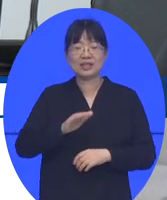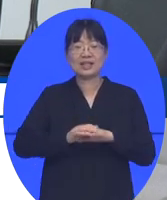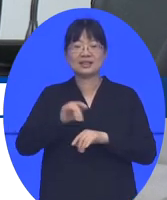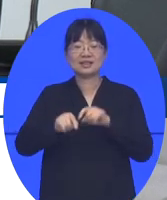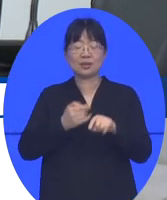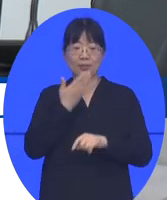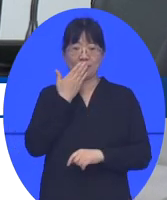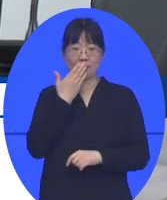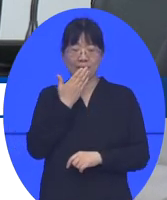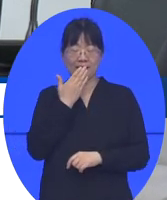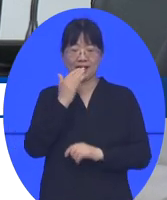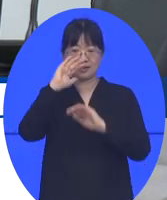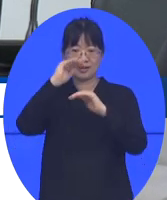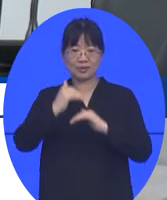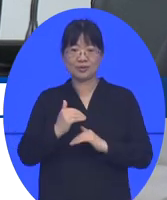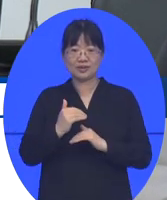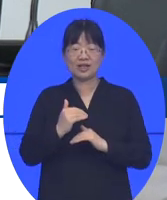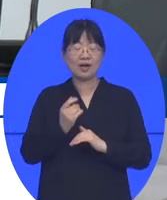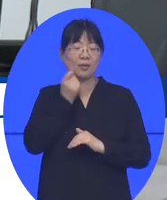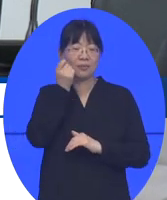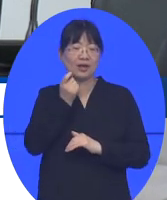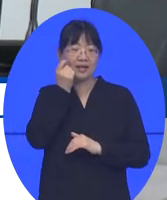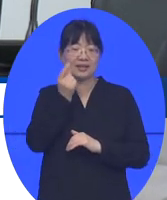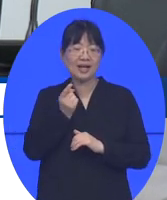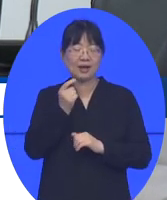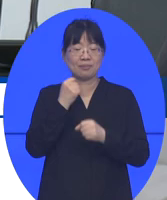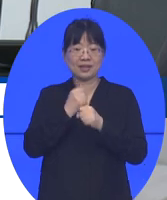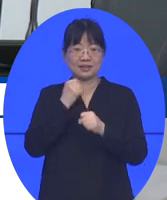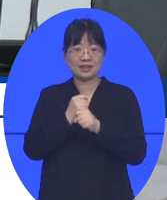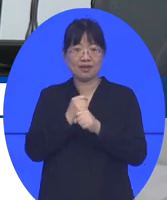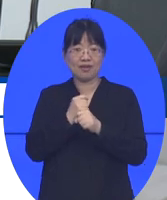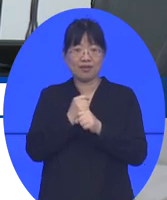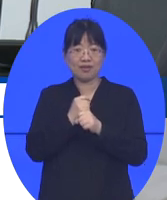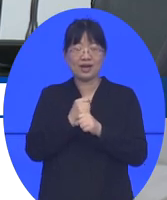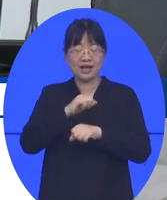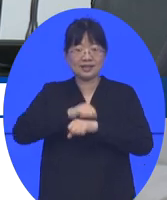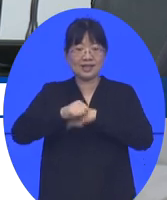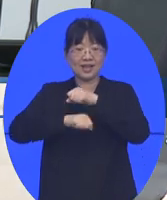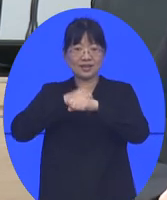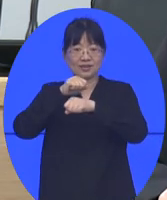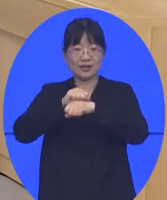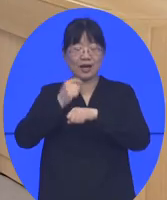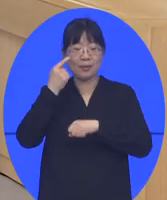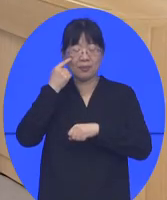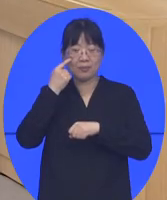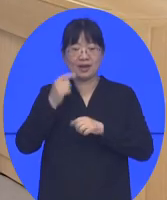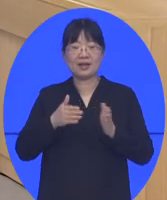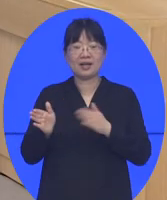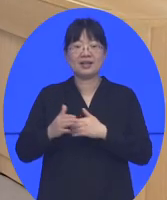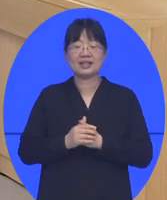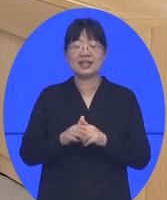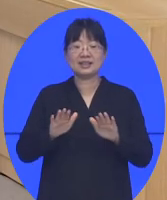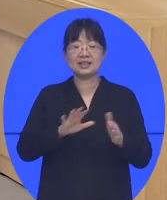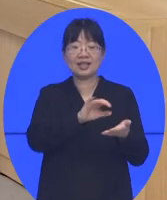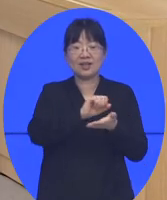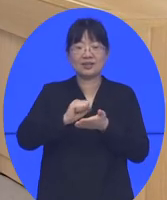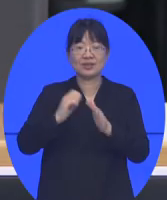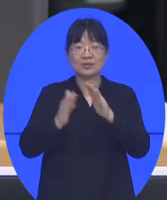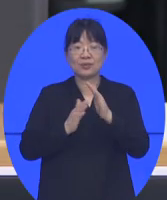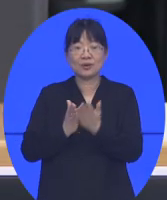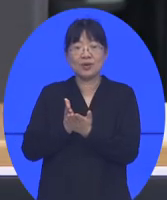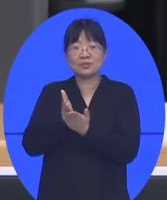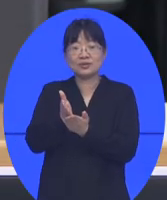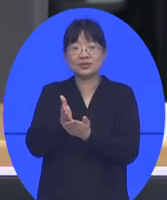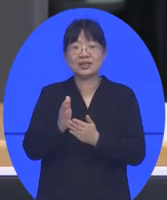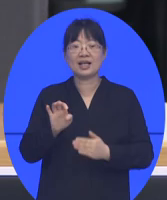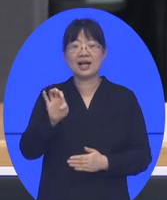바로 실천할 수 있는 것을 매달 개발해서 차곡차곡 쌓아가자고. 당장 도입할 수 있는 공공